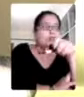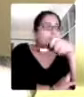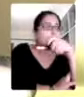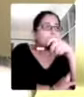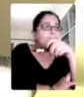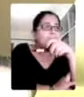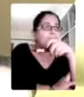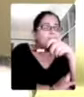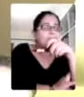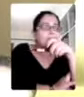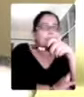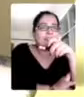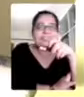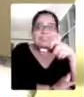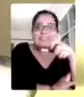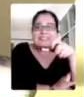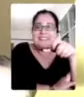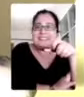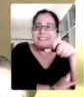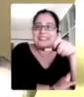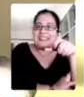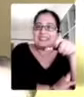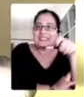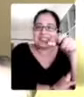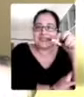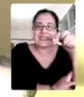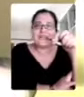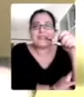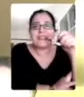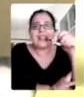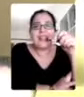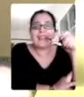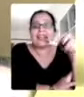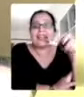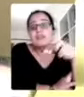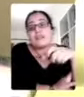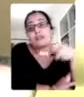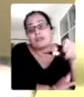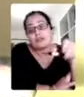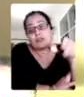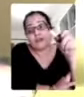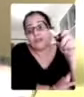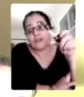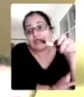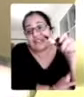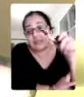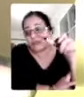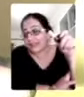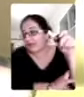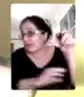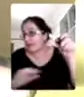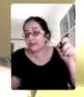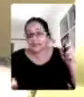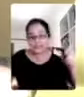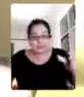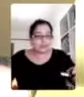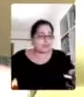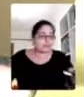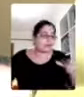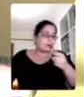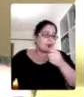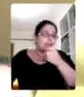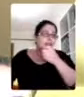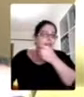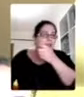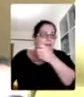ilk sorduğum sorulardan biriydi. Neden bu kadar ucuz? Daha doğrusu ben Vallahi. şöyle sormuştum. Bu kadar güzel görünen pipo nasıl bu